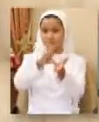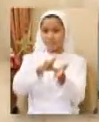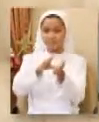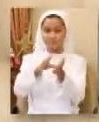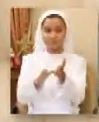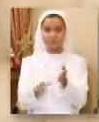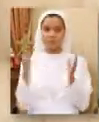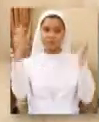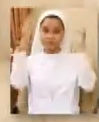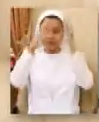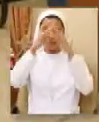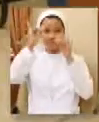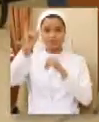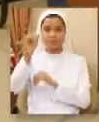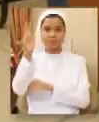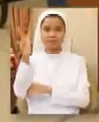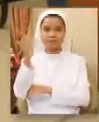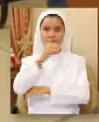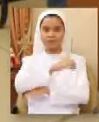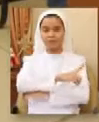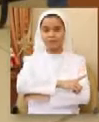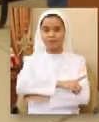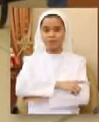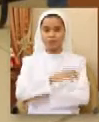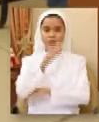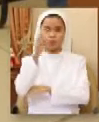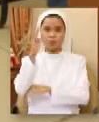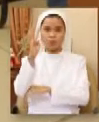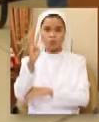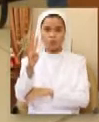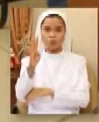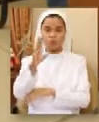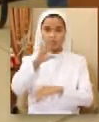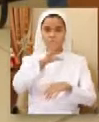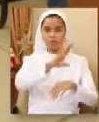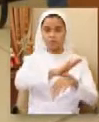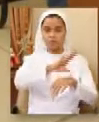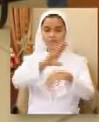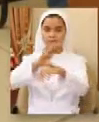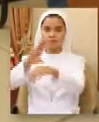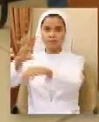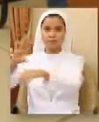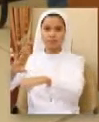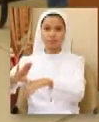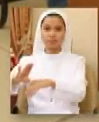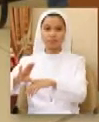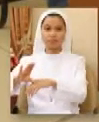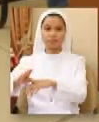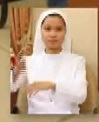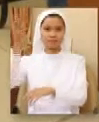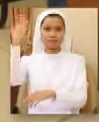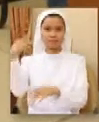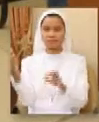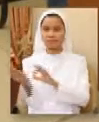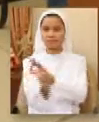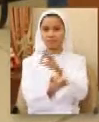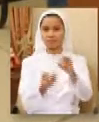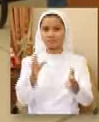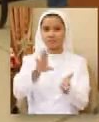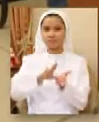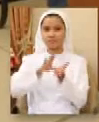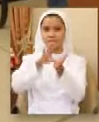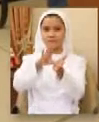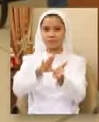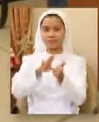kami. Ang apat na parokya, naikot na namin yan. Nung piyesta sa Karamuhan. Beautiful place.